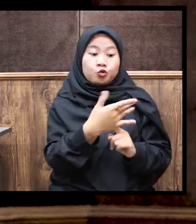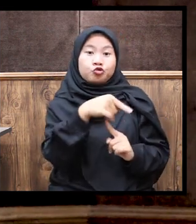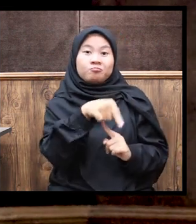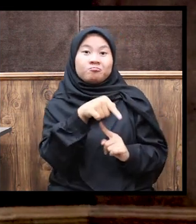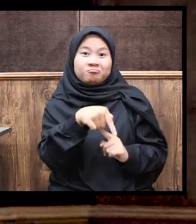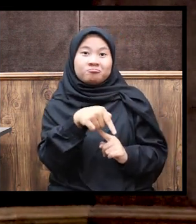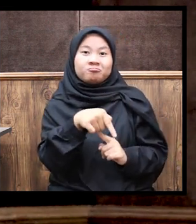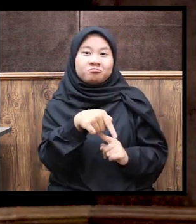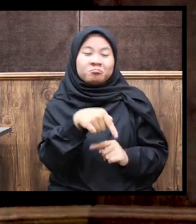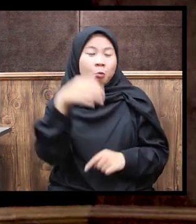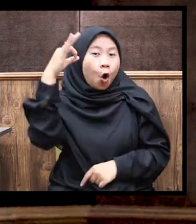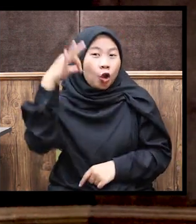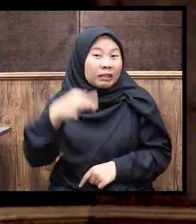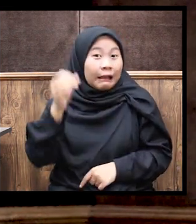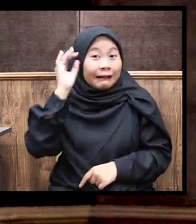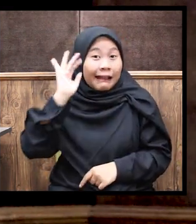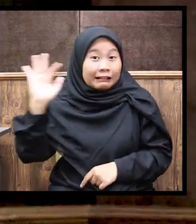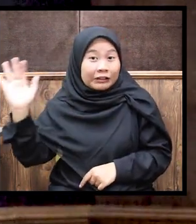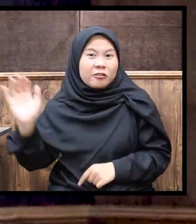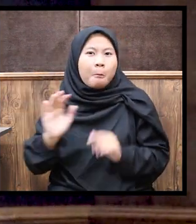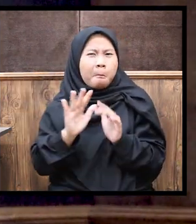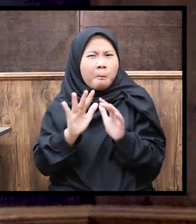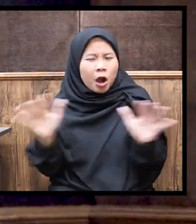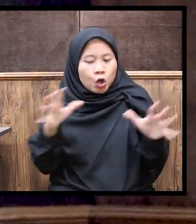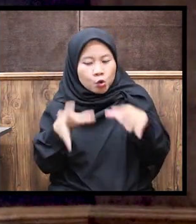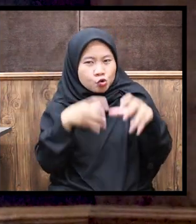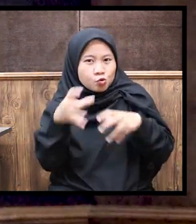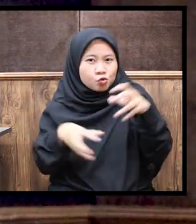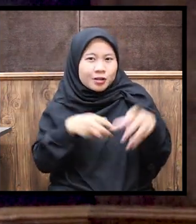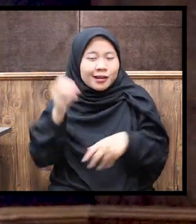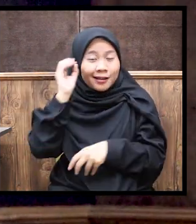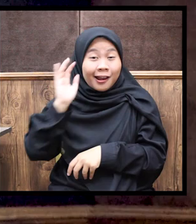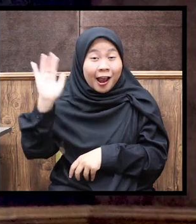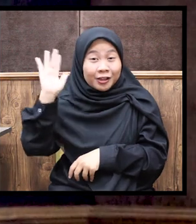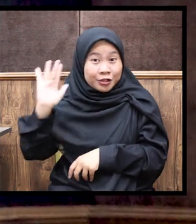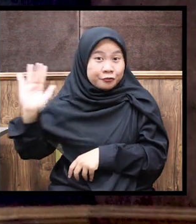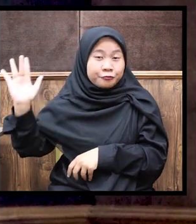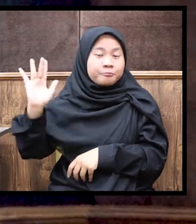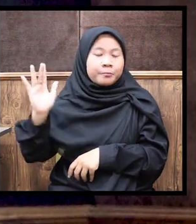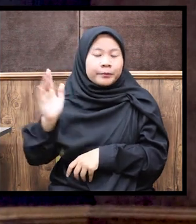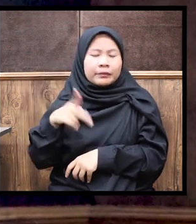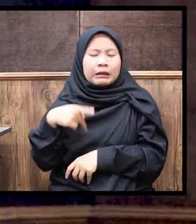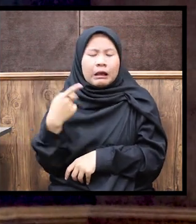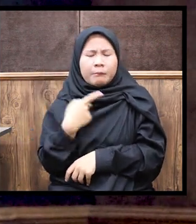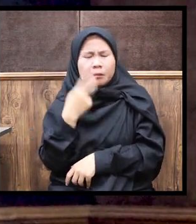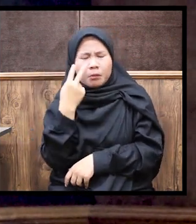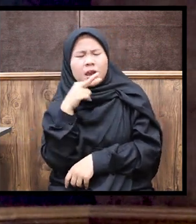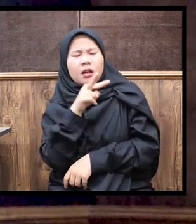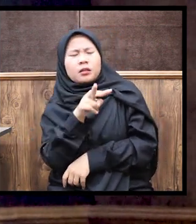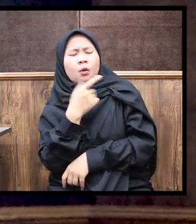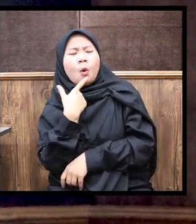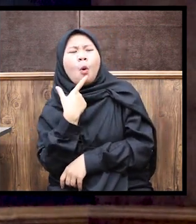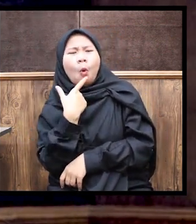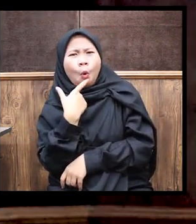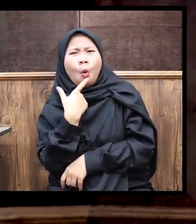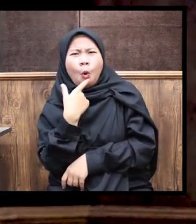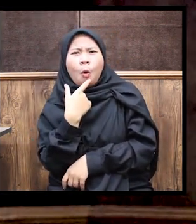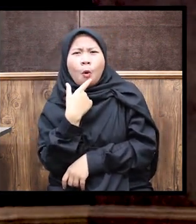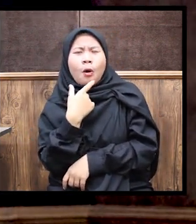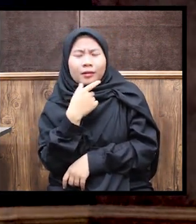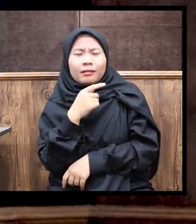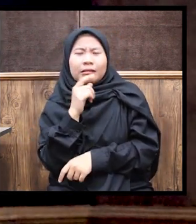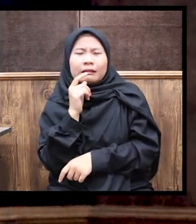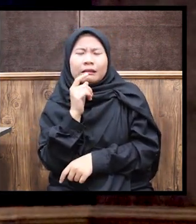kreativitas banyak industri kreatifnya kami menilik juga ternyata para pencaring disabilitas jembantul